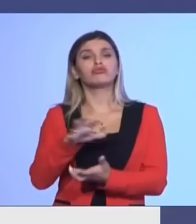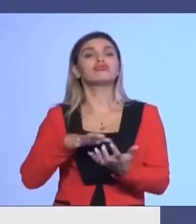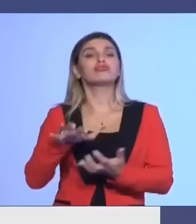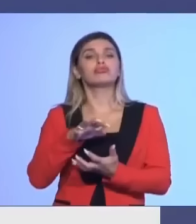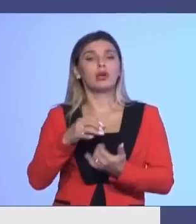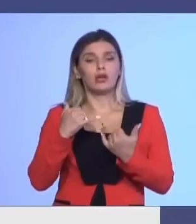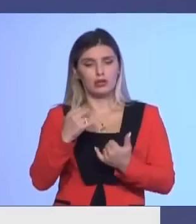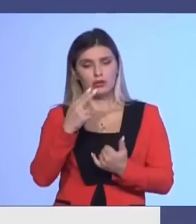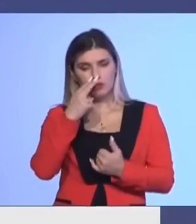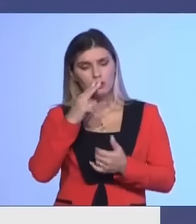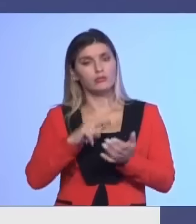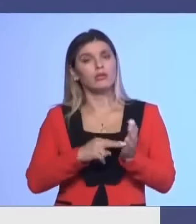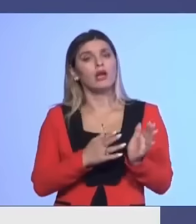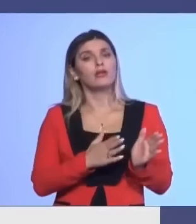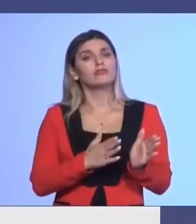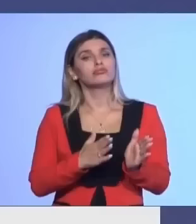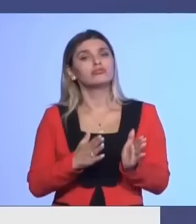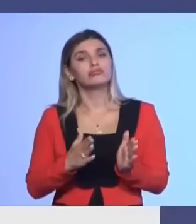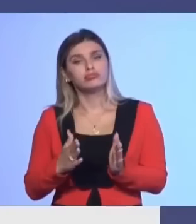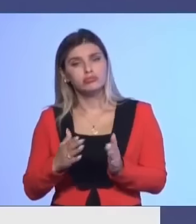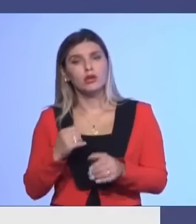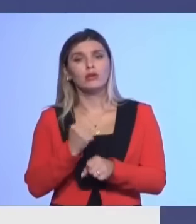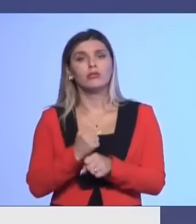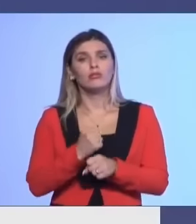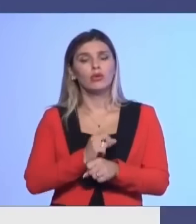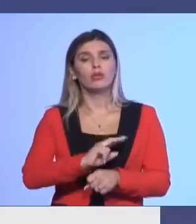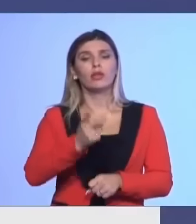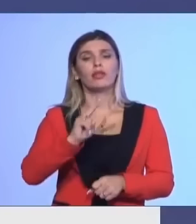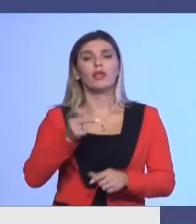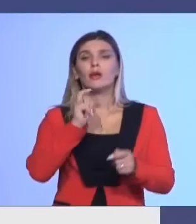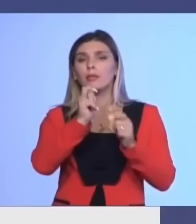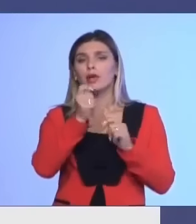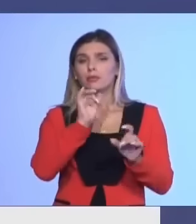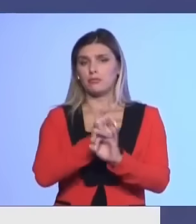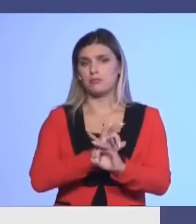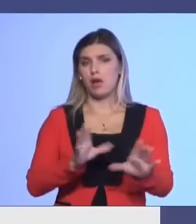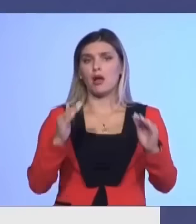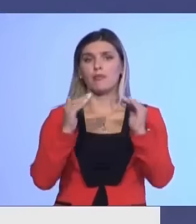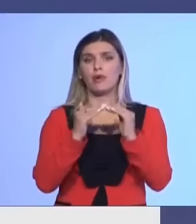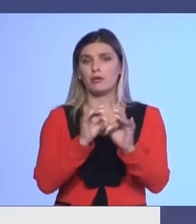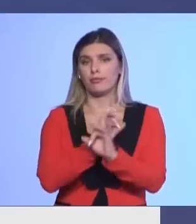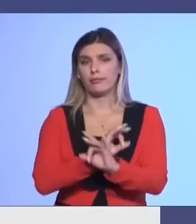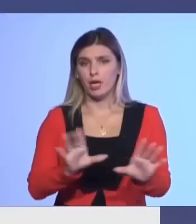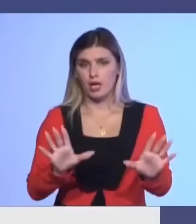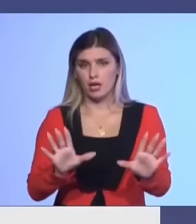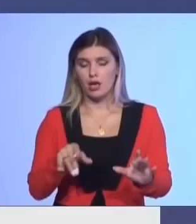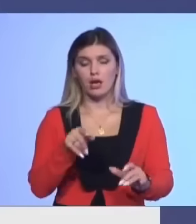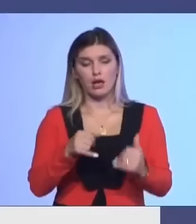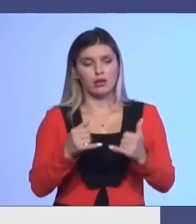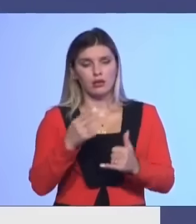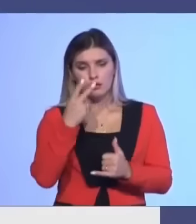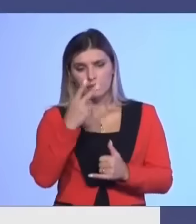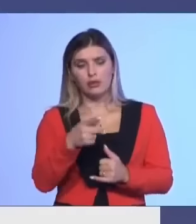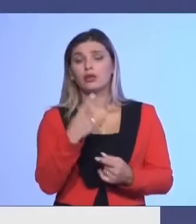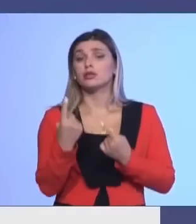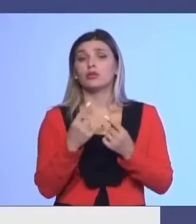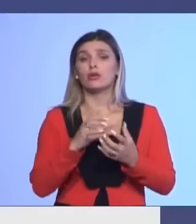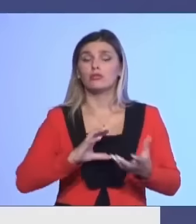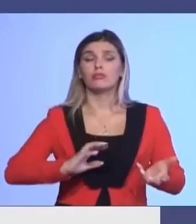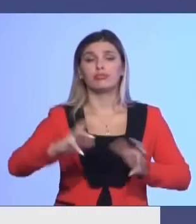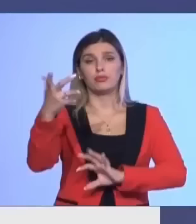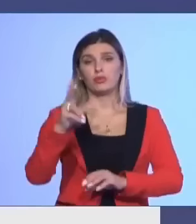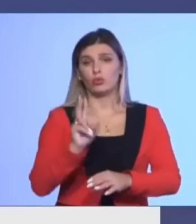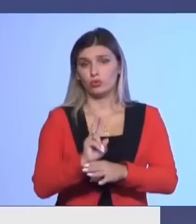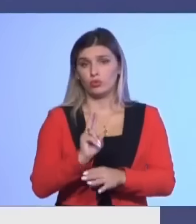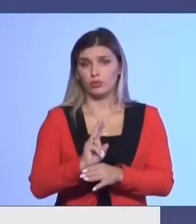hapa të njëanshëm dhe më shumë veprime të pakoordinuara. Kjo nuk është në të vërtetë depërshkallëzim. Kjo çon në eskalim të mëtejshëm. Këtë duhet